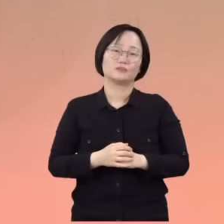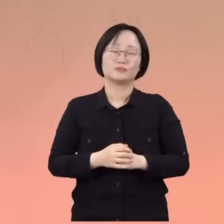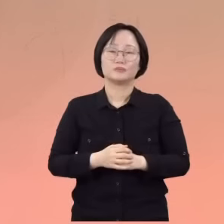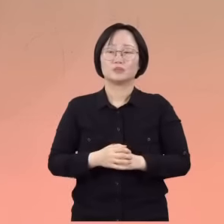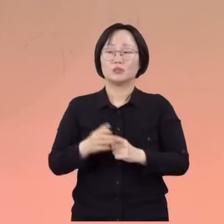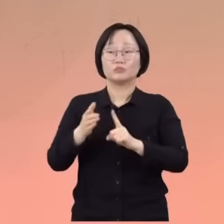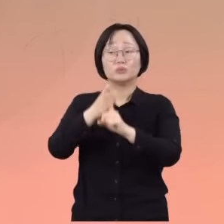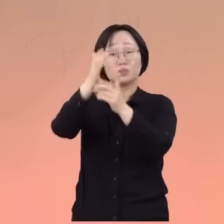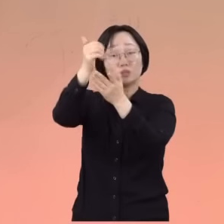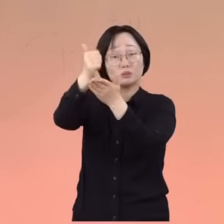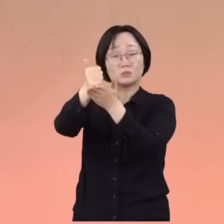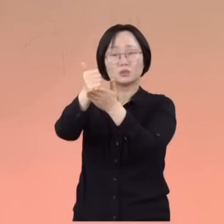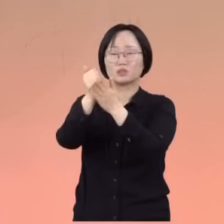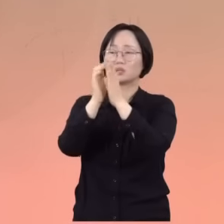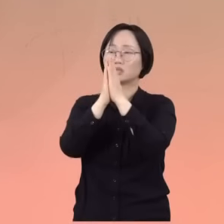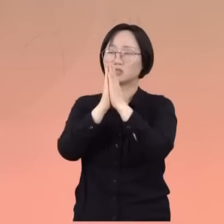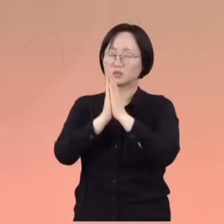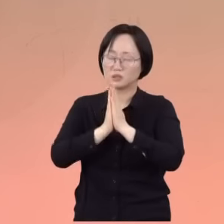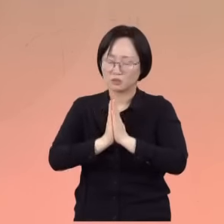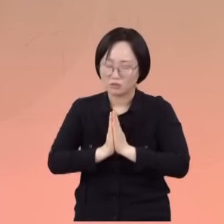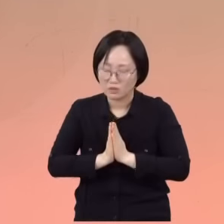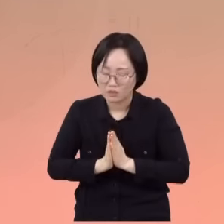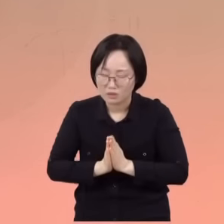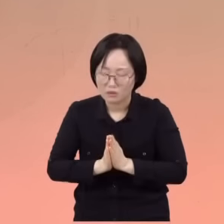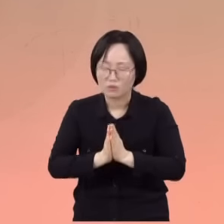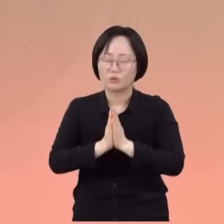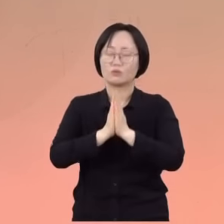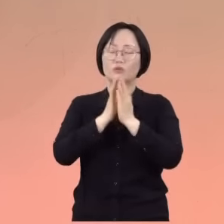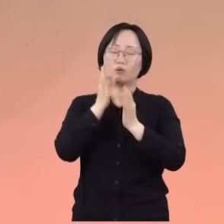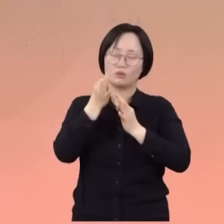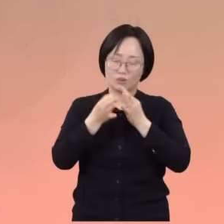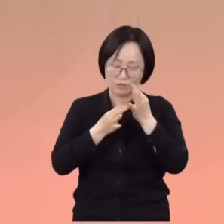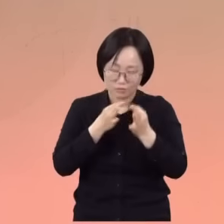기도하고 염불하고 염불하고